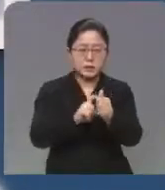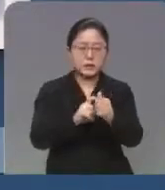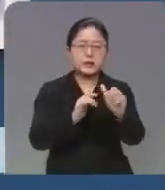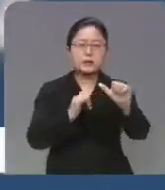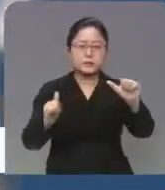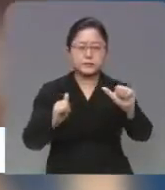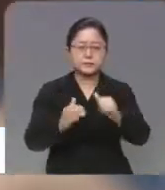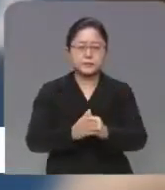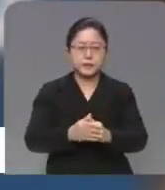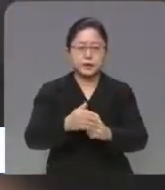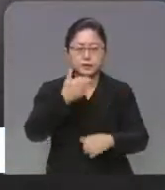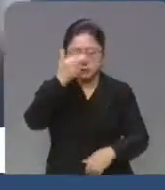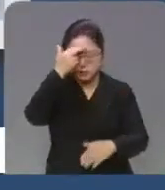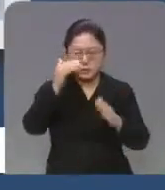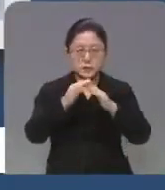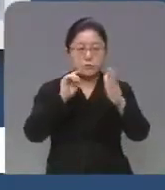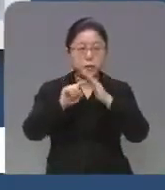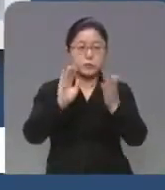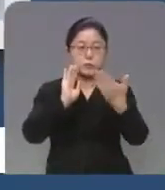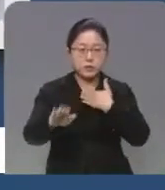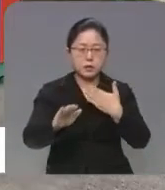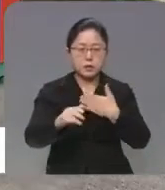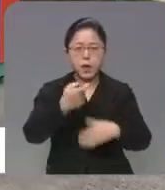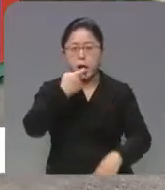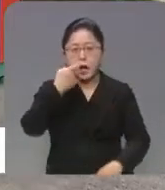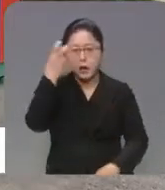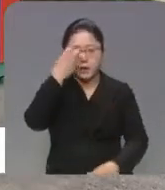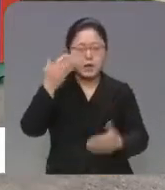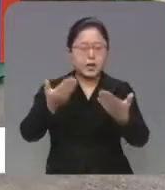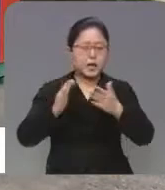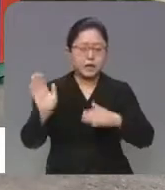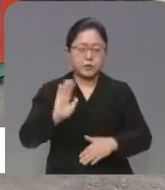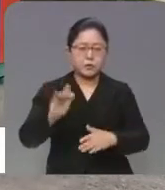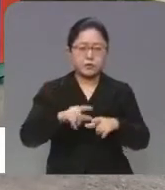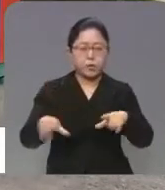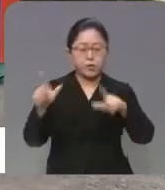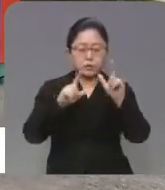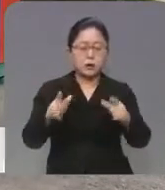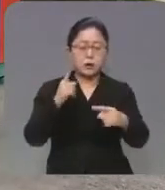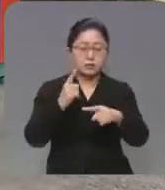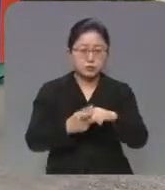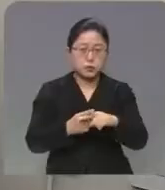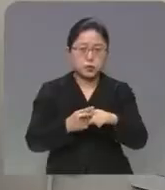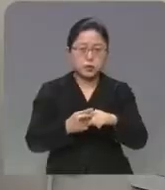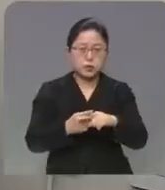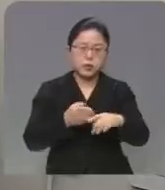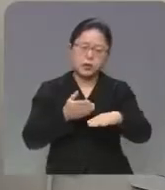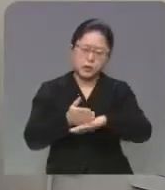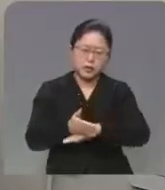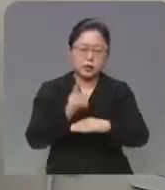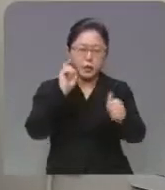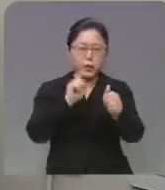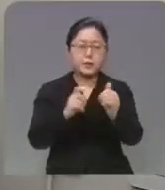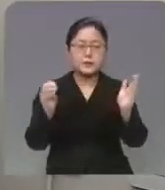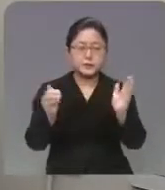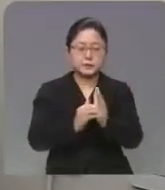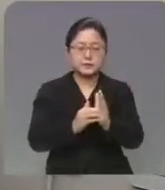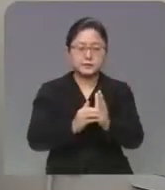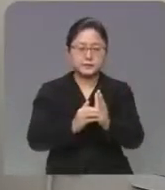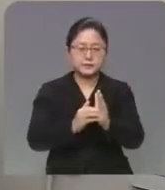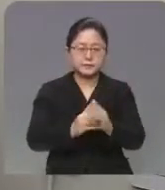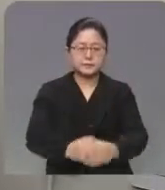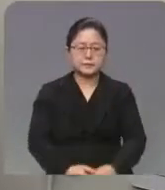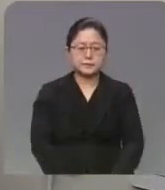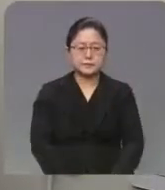5명. 유흥업소를 다녀온 뒤에도 진단검사를 받지 않고 일상생활을 해오다 잇따라 확진 판정을 받았습니다.